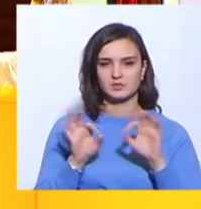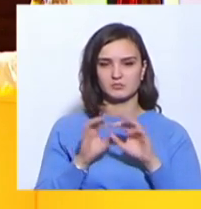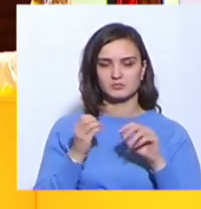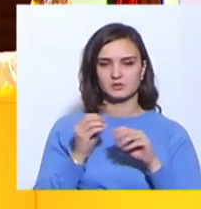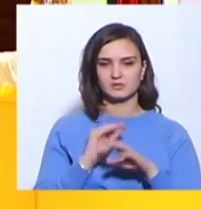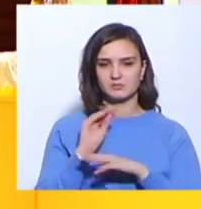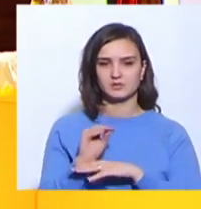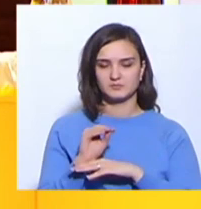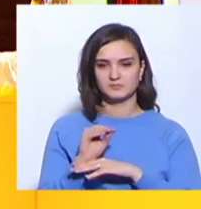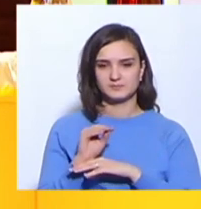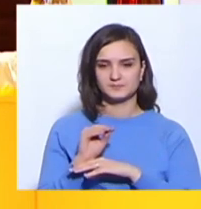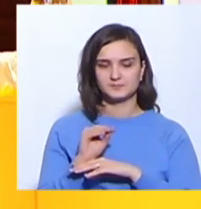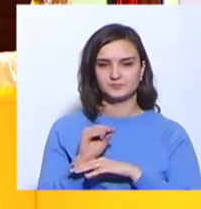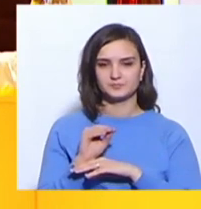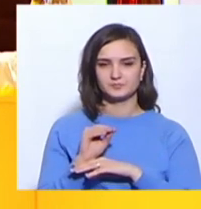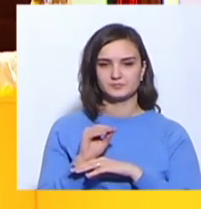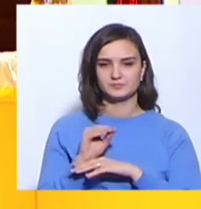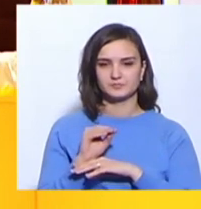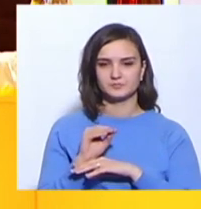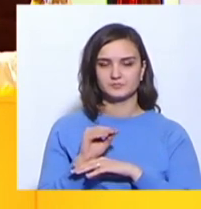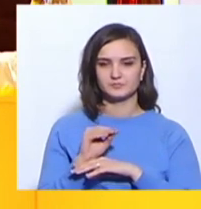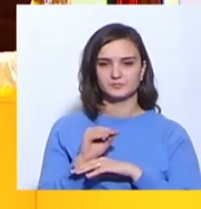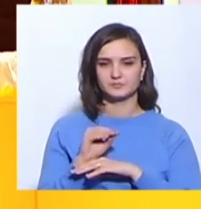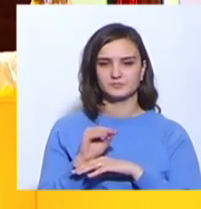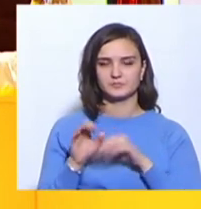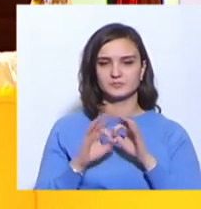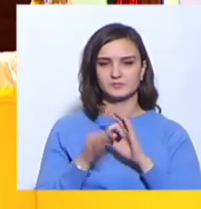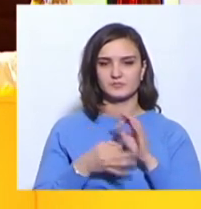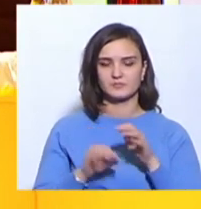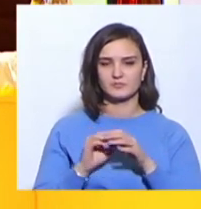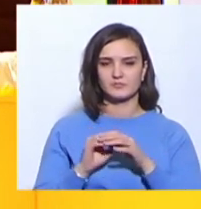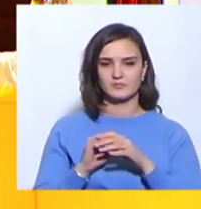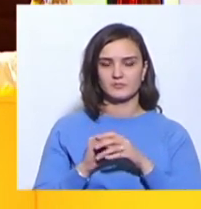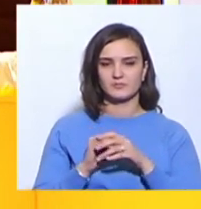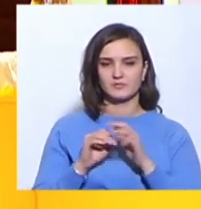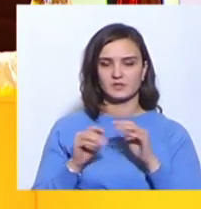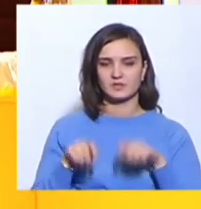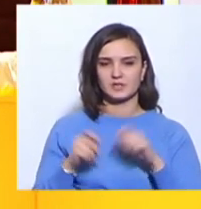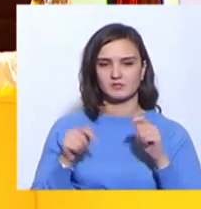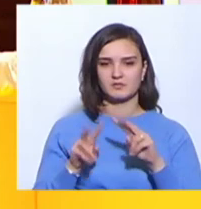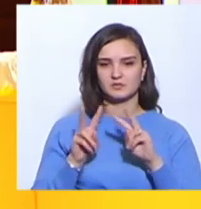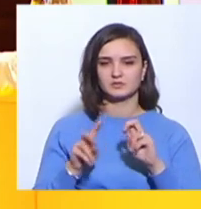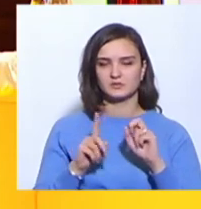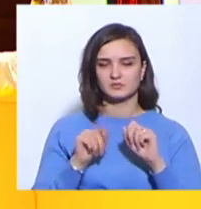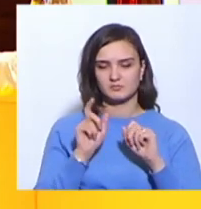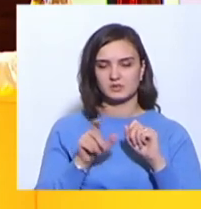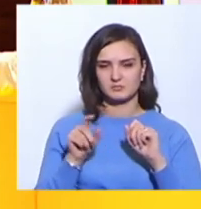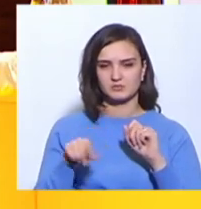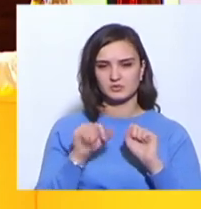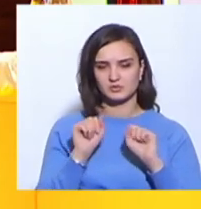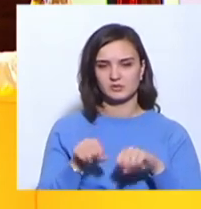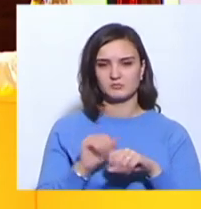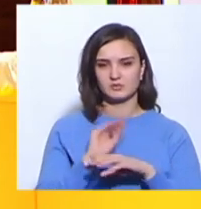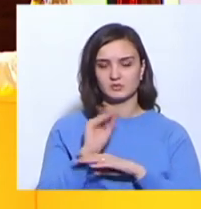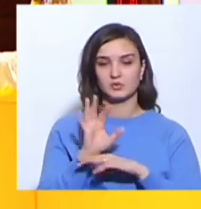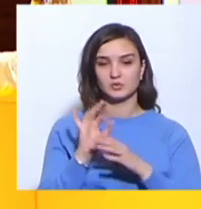კიდევ დამატებით იმუნიტეტზე, ნაწლავის დახმარებით. ანუ ნაწლავის ფლორის დარღვევა ნიშნავს იმას, რომ ადამიანს შეიძლება